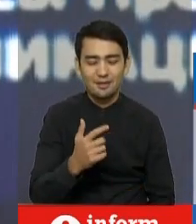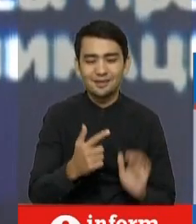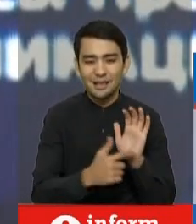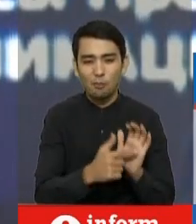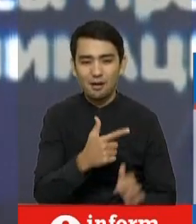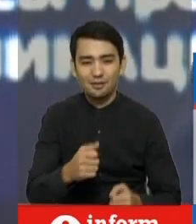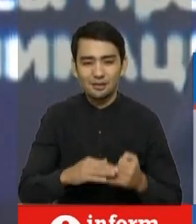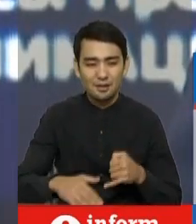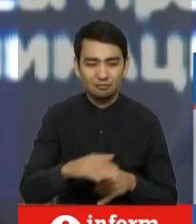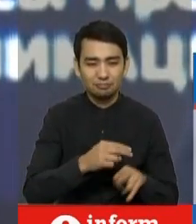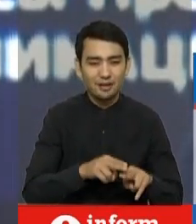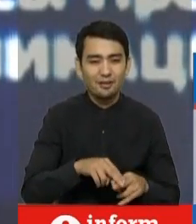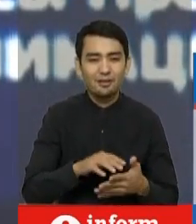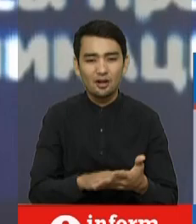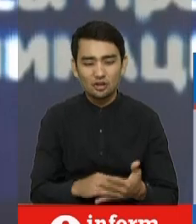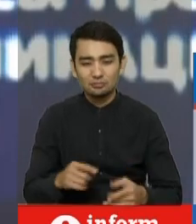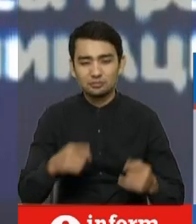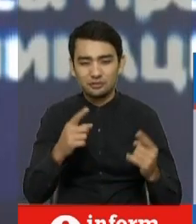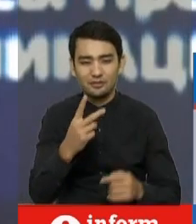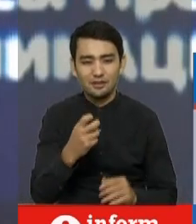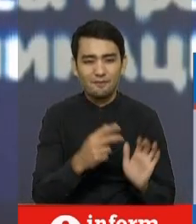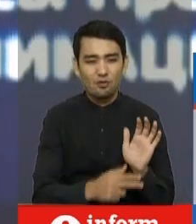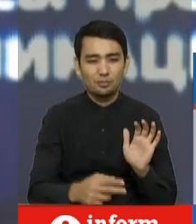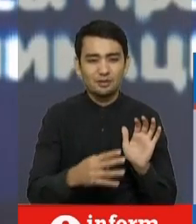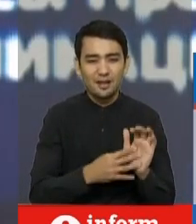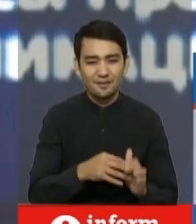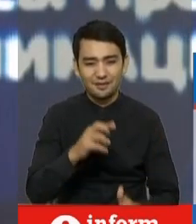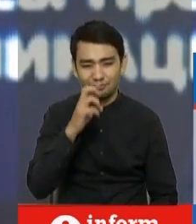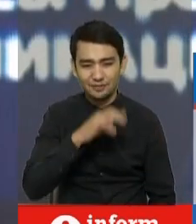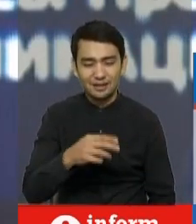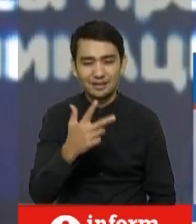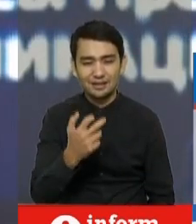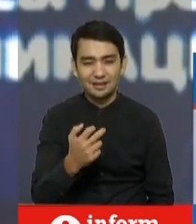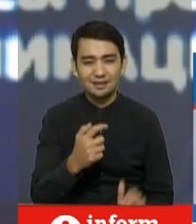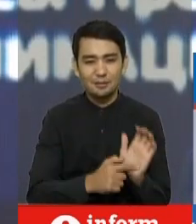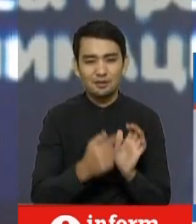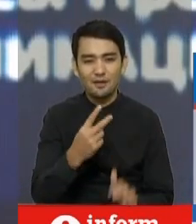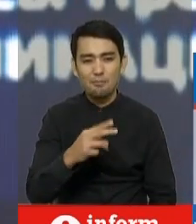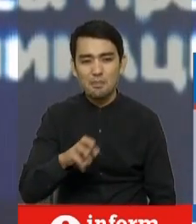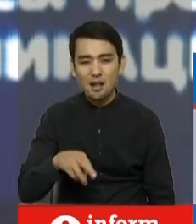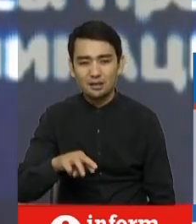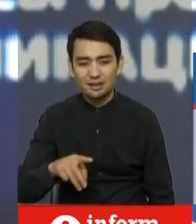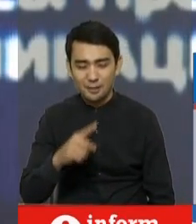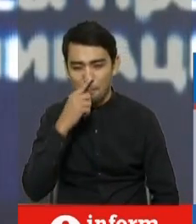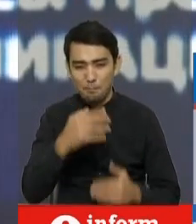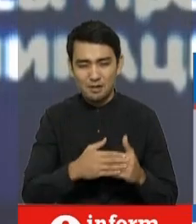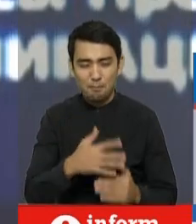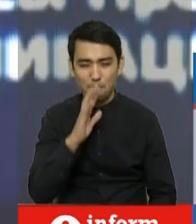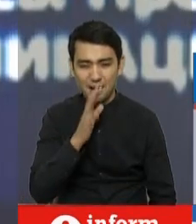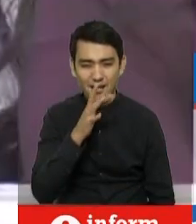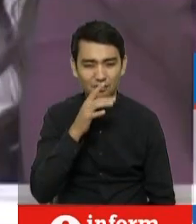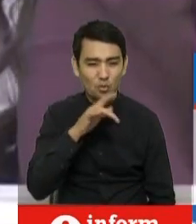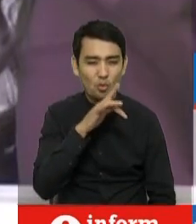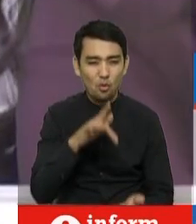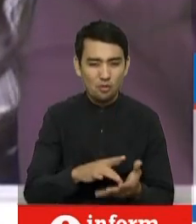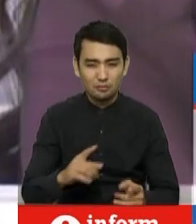дальнейшем планируется реализовать 289 проектов на сумму 372 млрд тенге в целом в Ближайшие 5 лет в город планируется привлечь